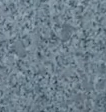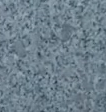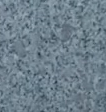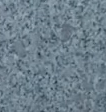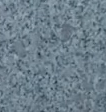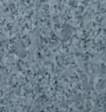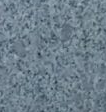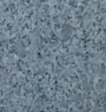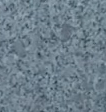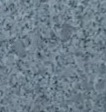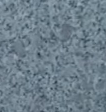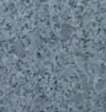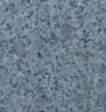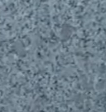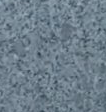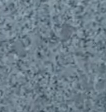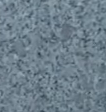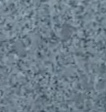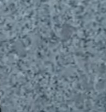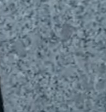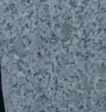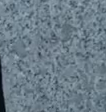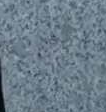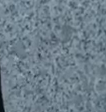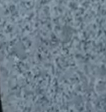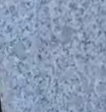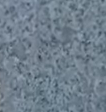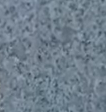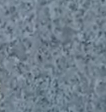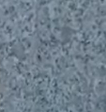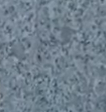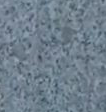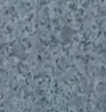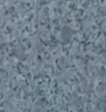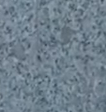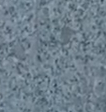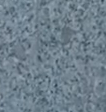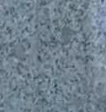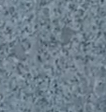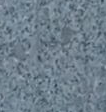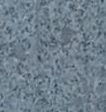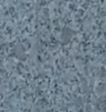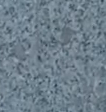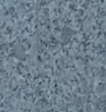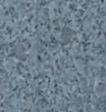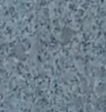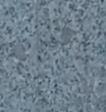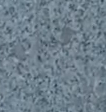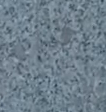กรัฐมนตรี He thanks MPs who has called his name who showed love for democracy สวั